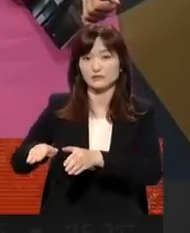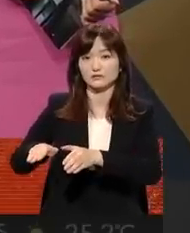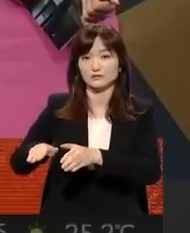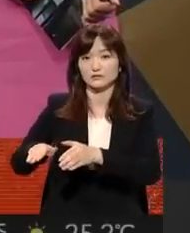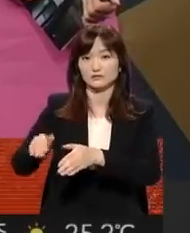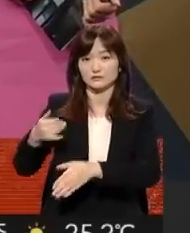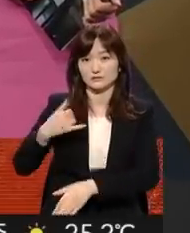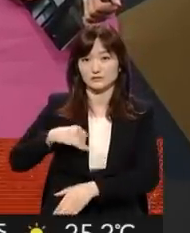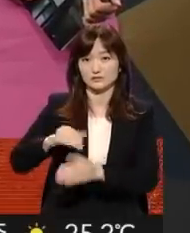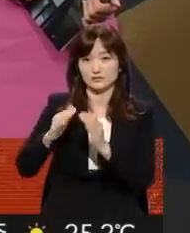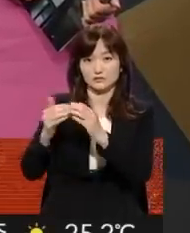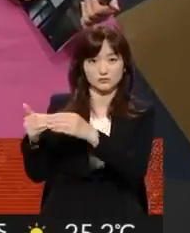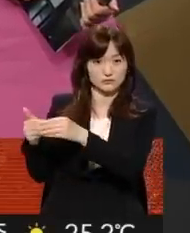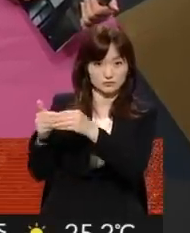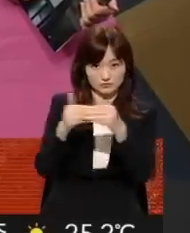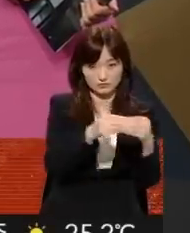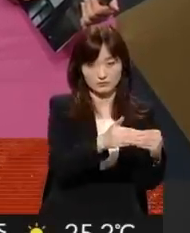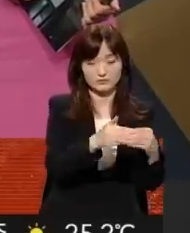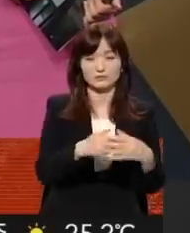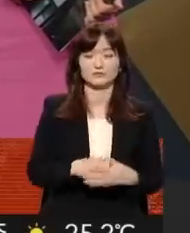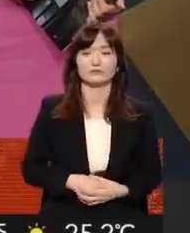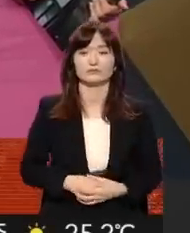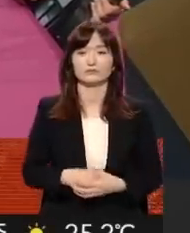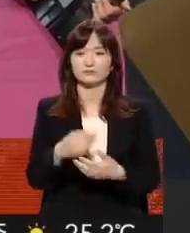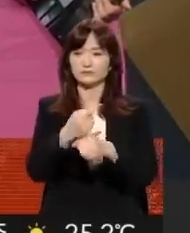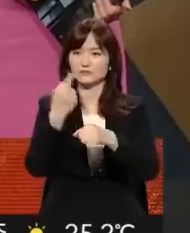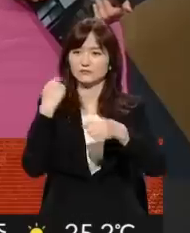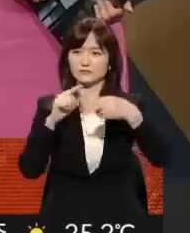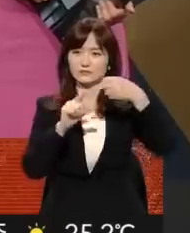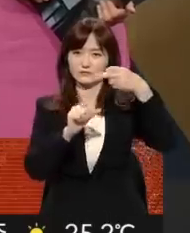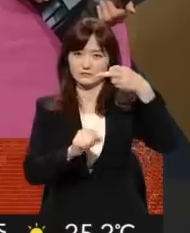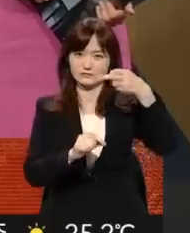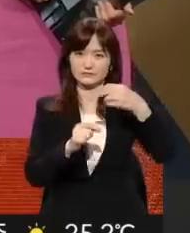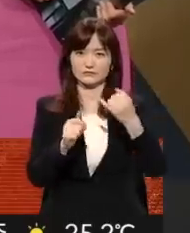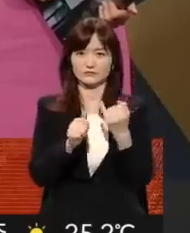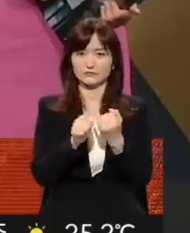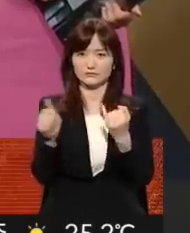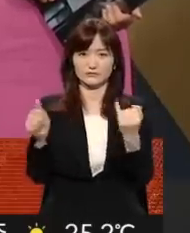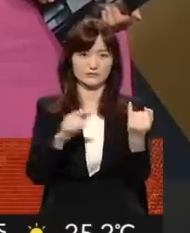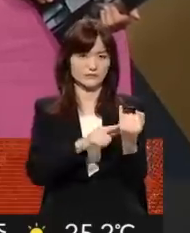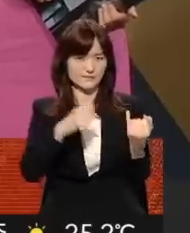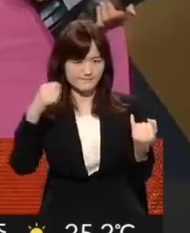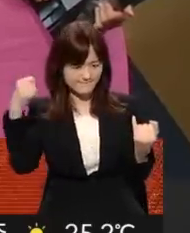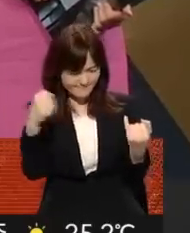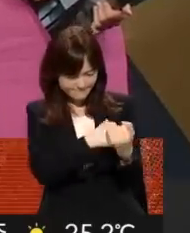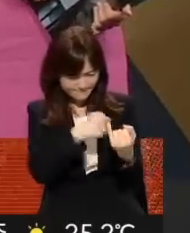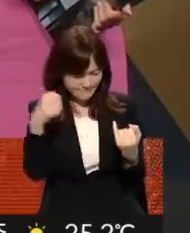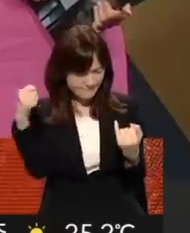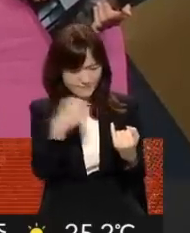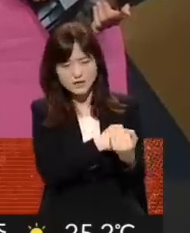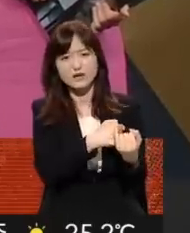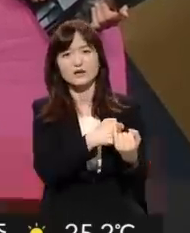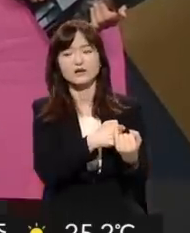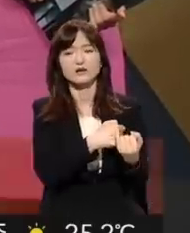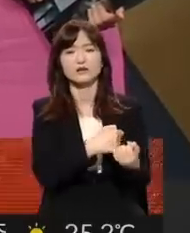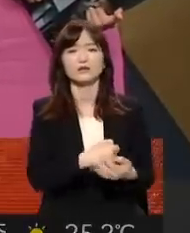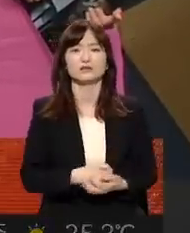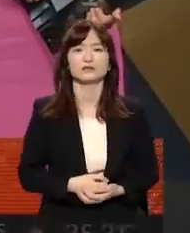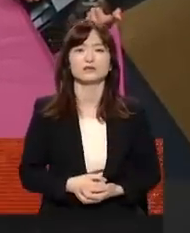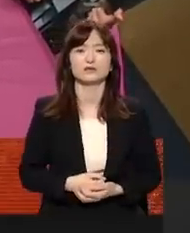자식까지 집으로 데려왔는데요. 그러던 중 지난해 12월 남편이 아내를 폭행하는 일까지